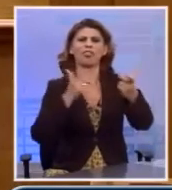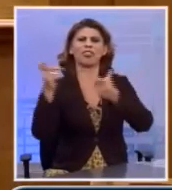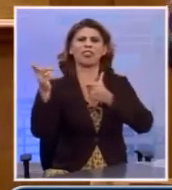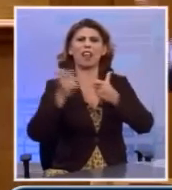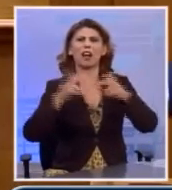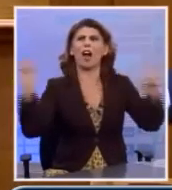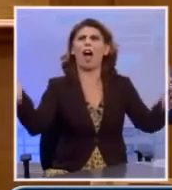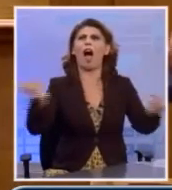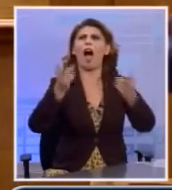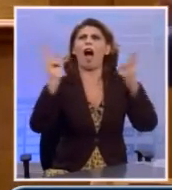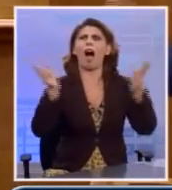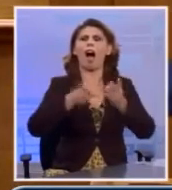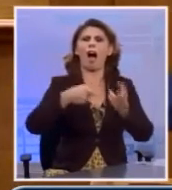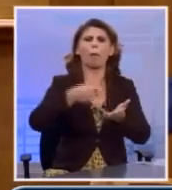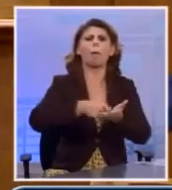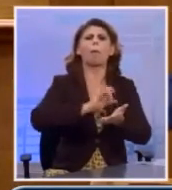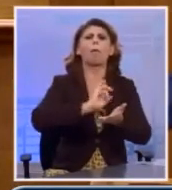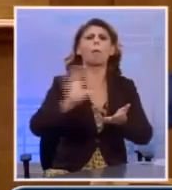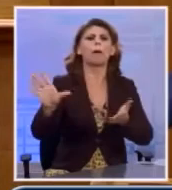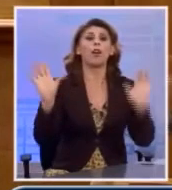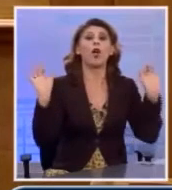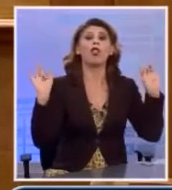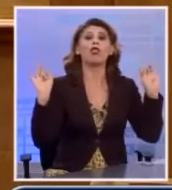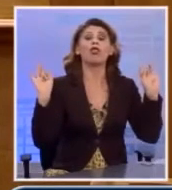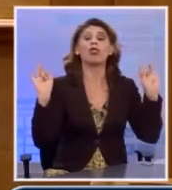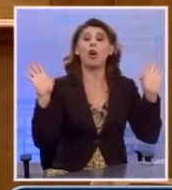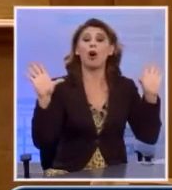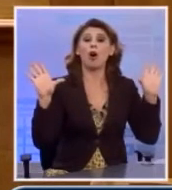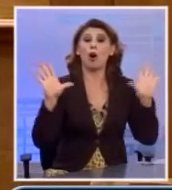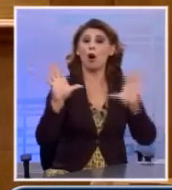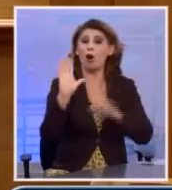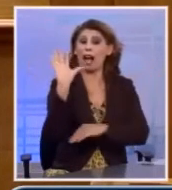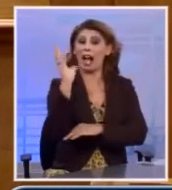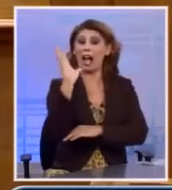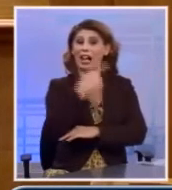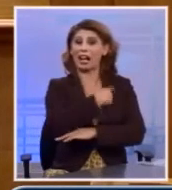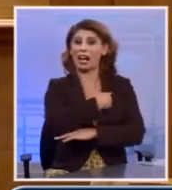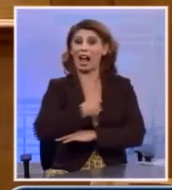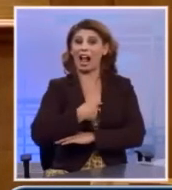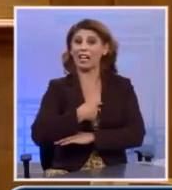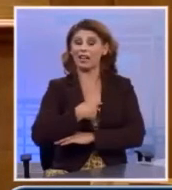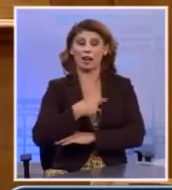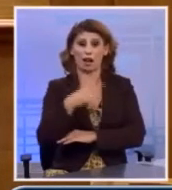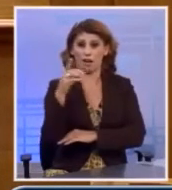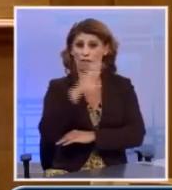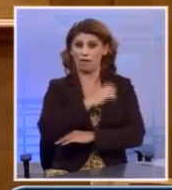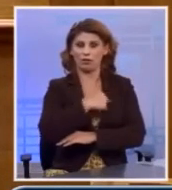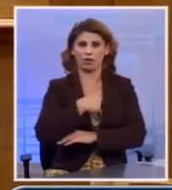περνάμε από το ταμείο και πληρώνουνε προς όφελος του ελληνικού δημοσίου.